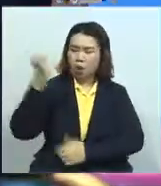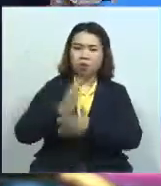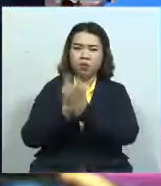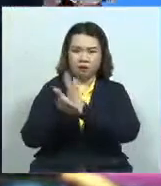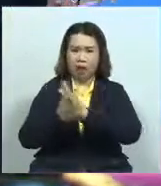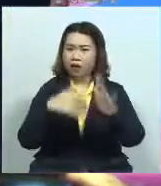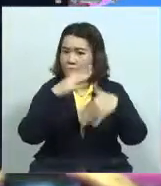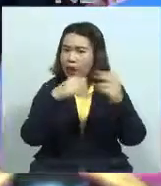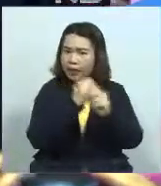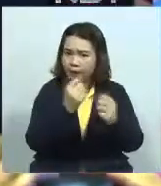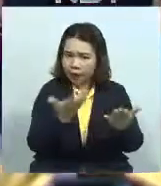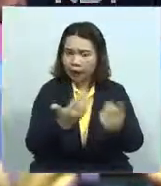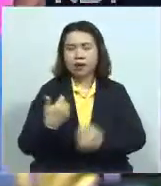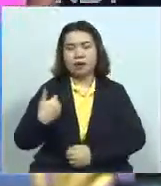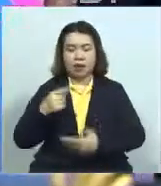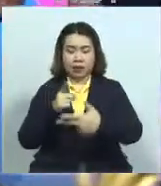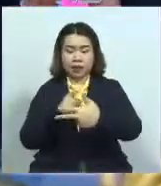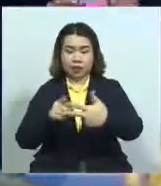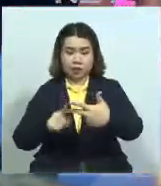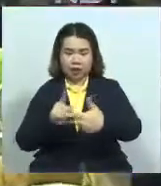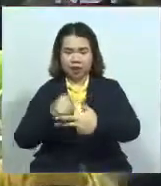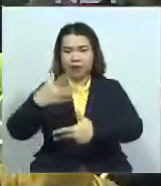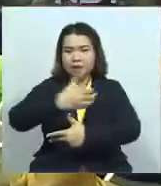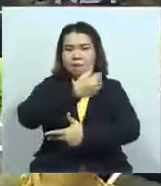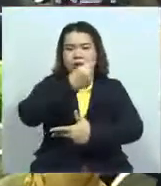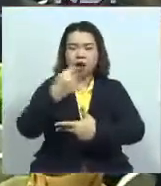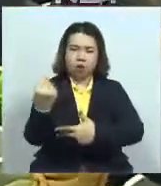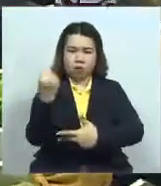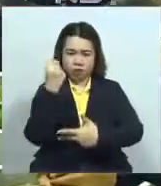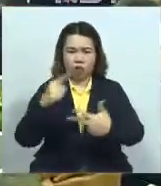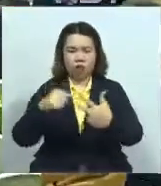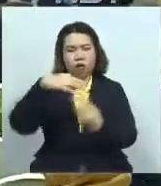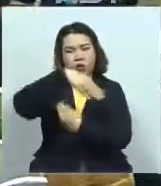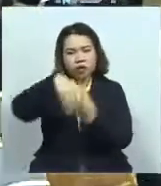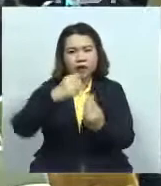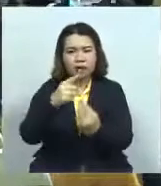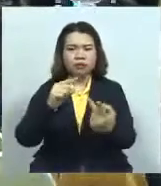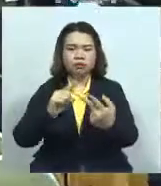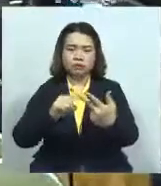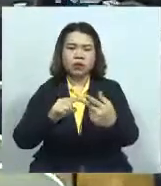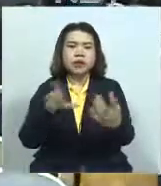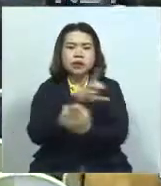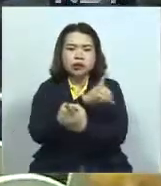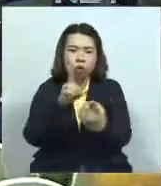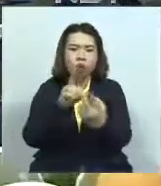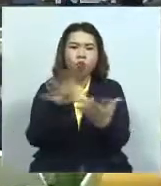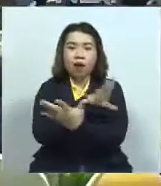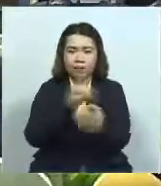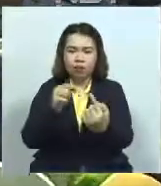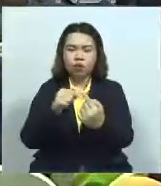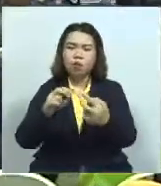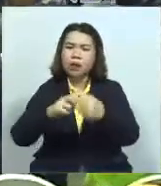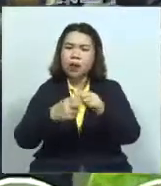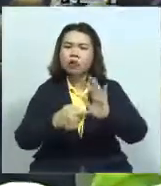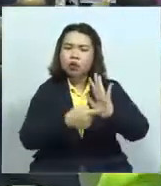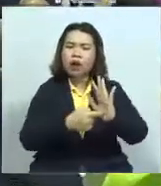ผ่าน3เสาหลักนะครับอย่างเสาการเมืองความมั่นคงเสาเศรษฐกิจและสังคมวัฒนธรรมเช่นปัญหาความมั่นคงไซเ